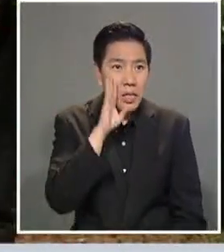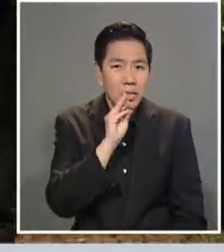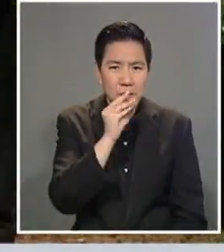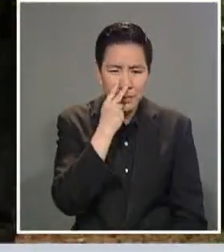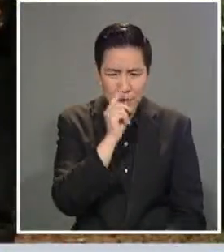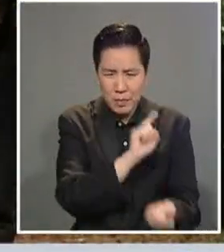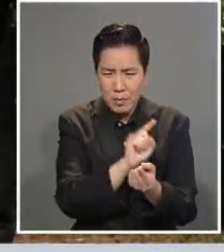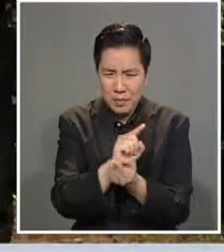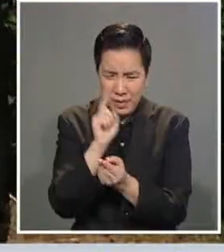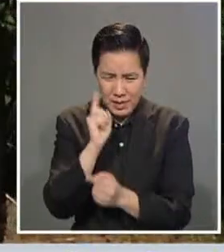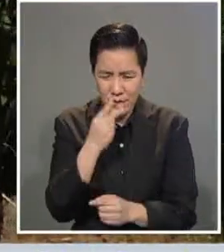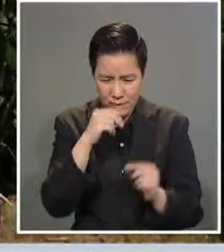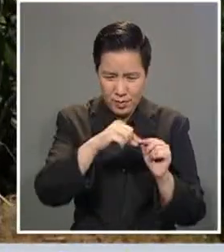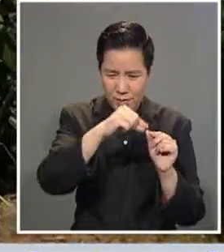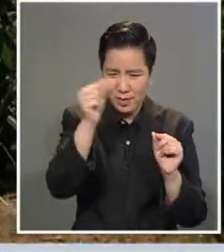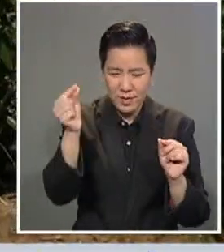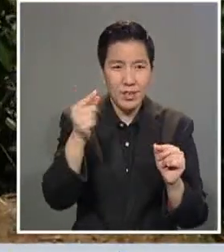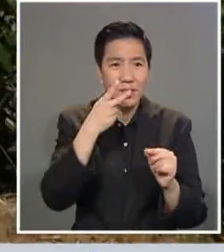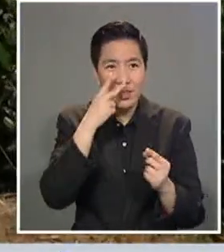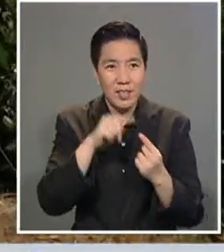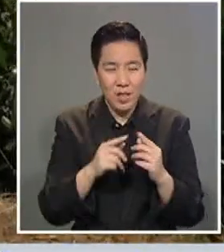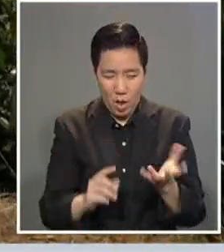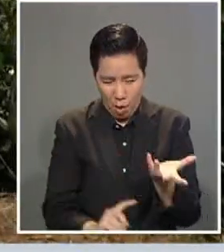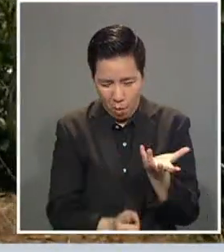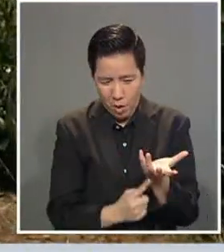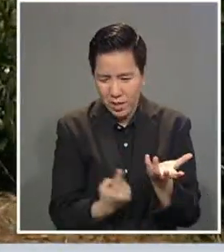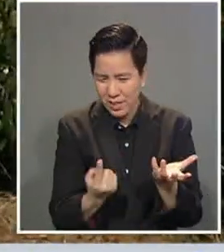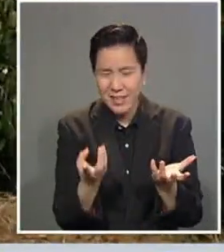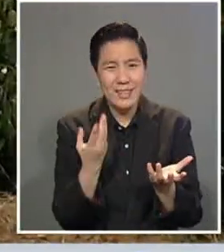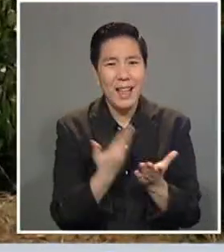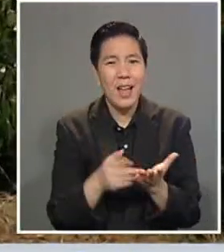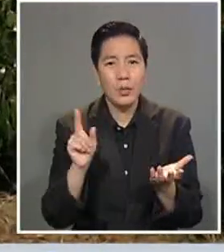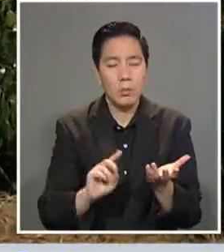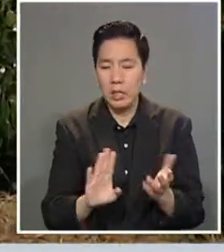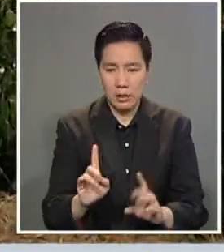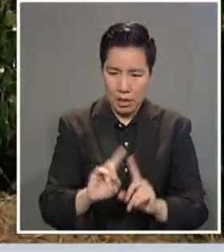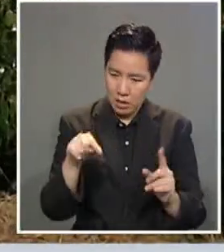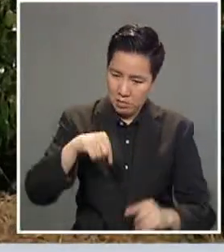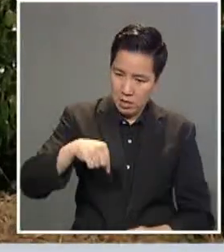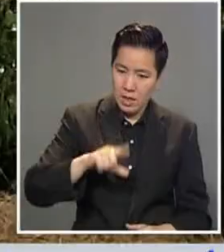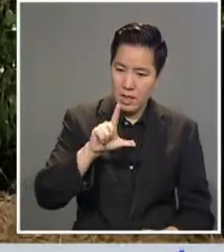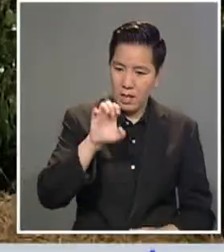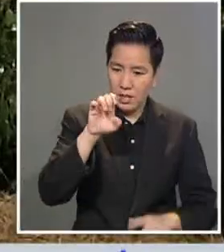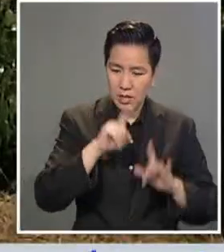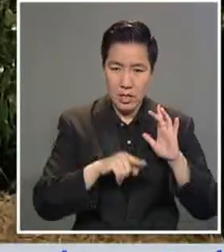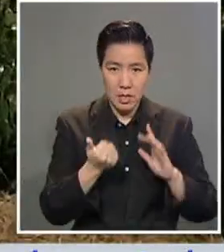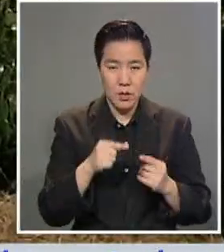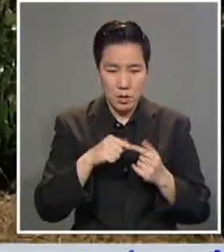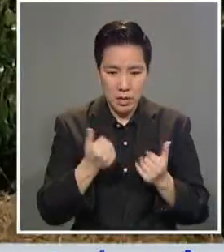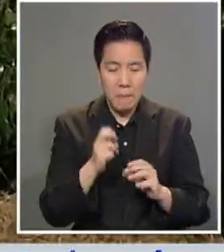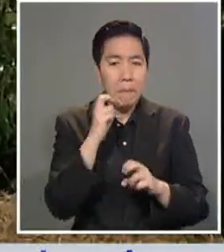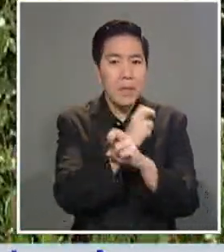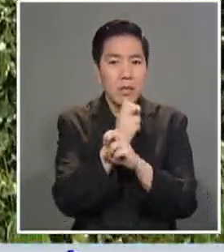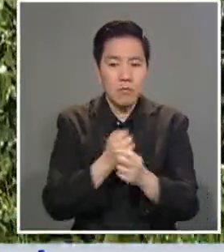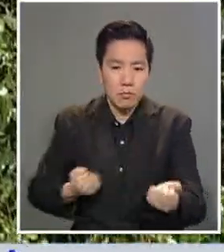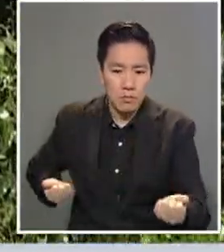เห็นน่ะอย่าว่าแต่ช่อเลย ค่ะ โอ้โหกิโลหนึ่งไม่กี่ตังค ์อ๋อที่นี่ไม่เหมือนที่อื่นนะคะเนื่องจากว่าที่นี่เราปลอดสารพิ